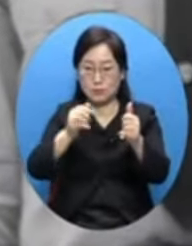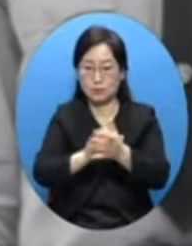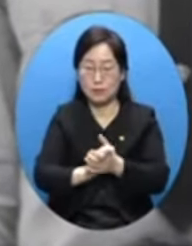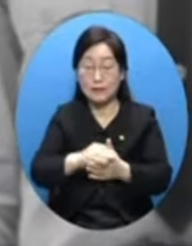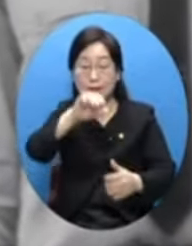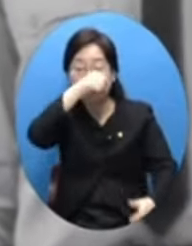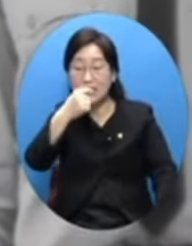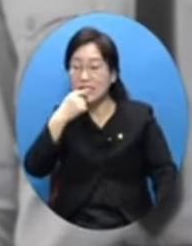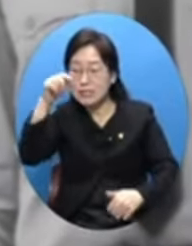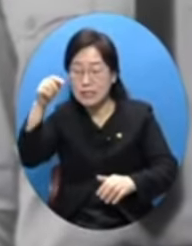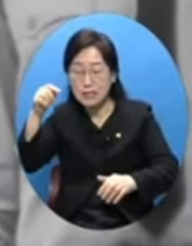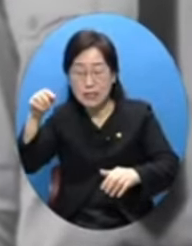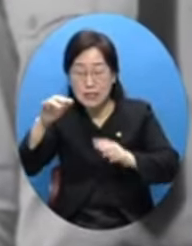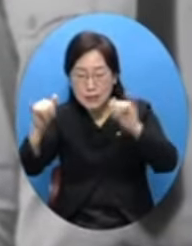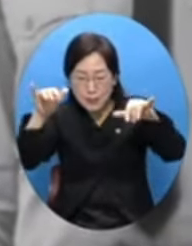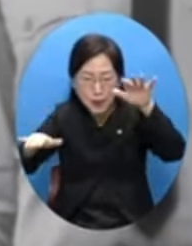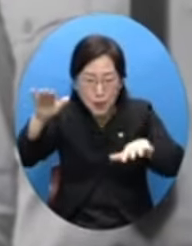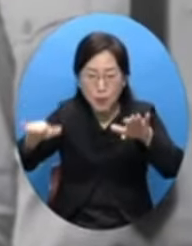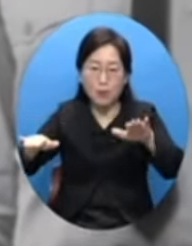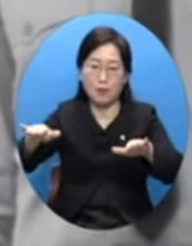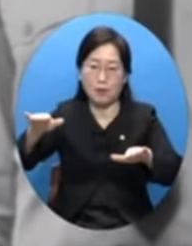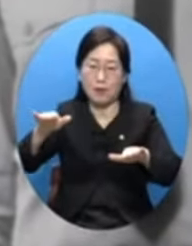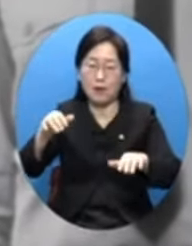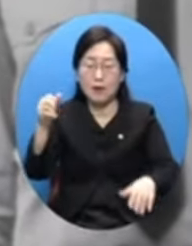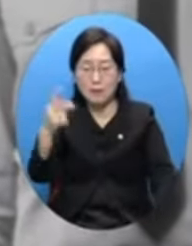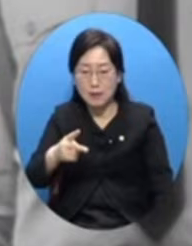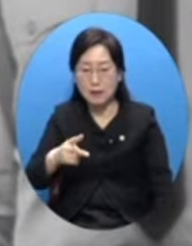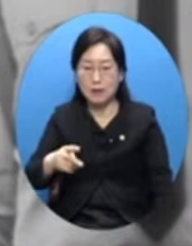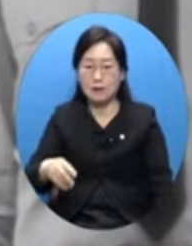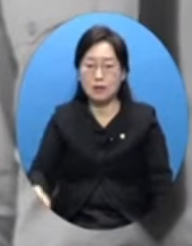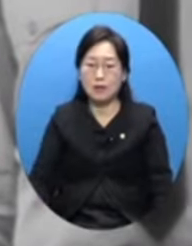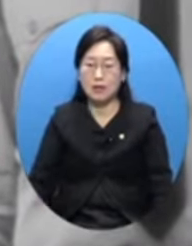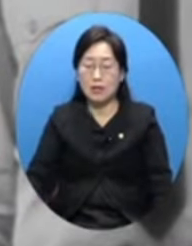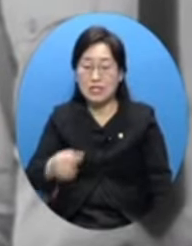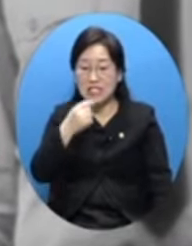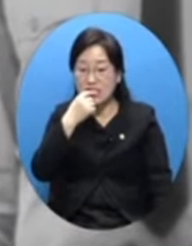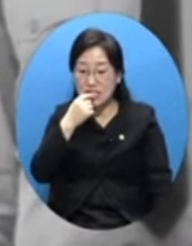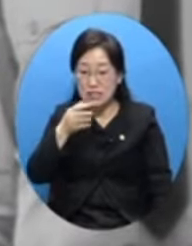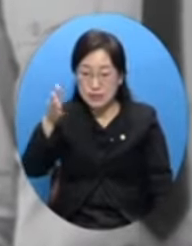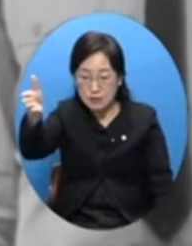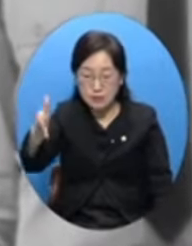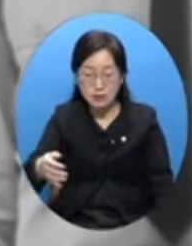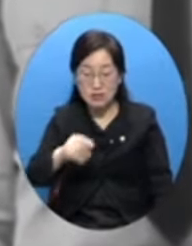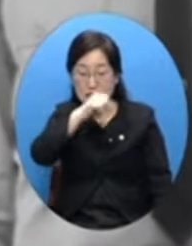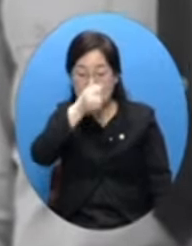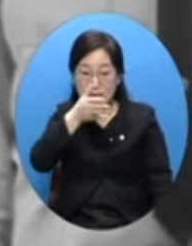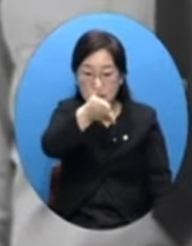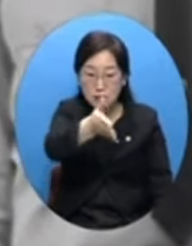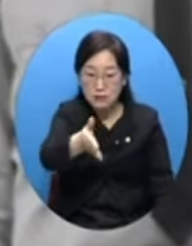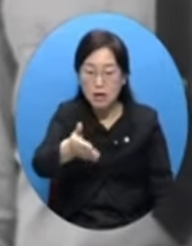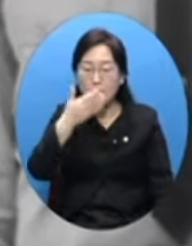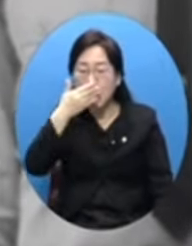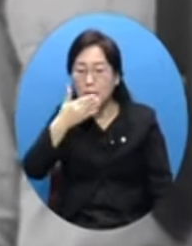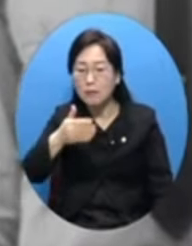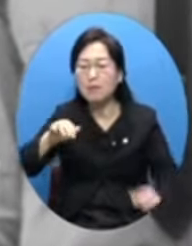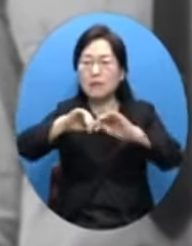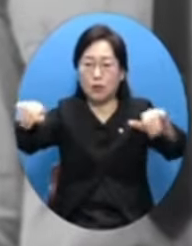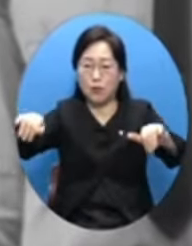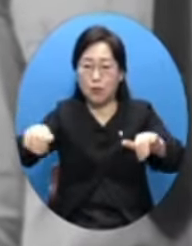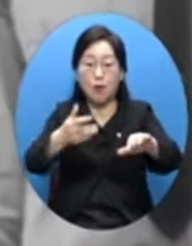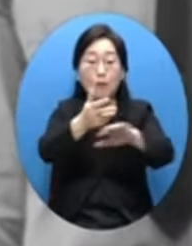흑인과 백인이 차별 되어져 있고 흑인이 가는 식당 백인이 가는 식당도 구별돼 있고 또 버스에도